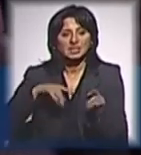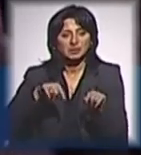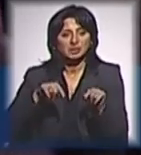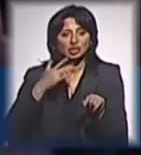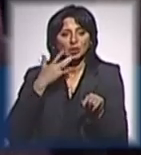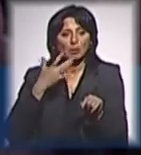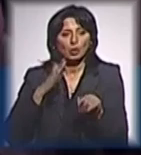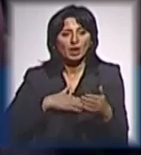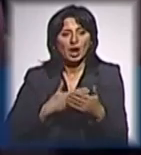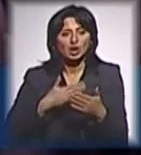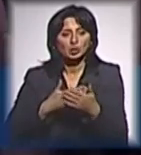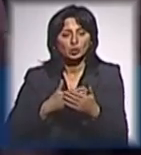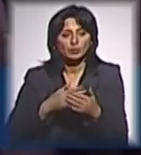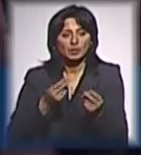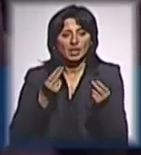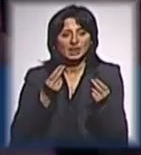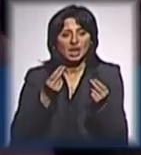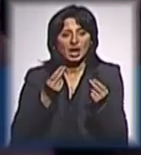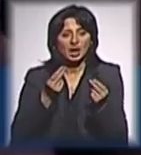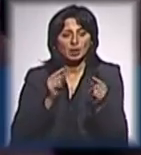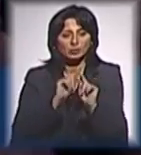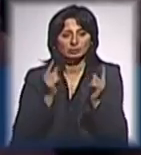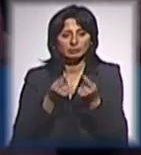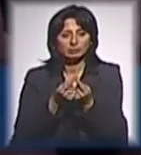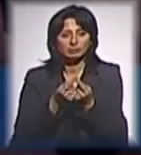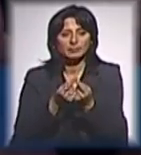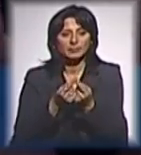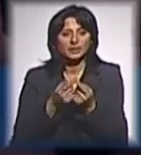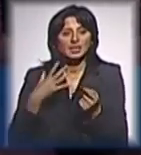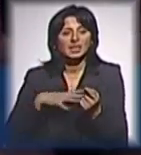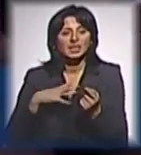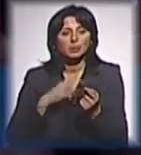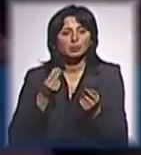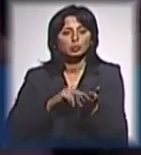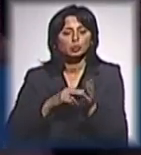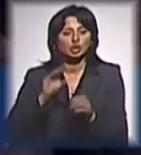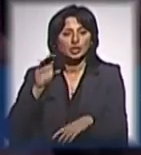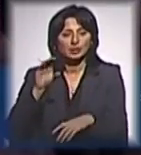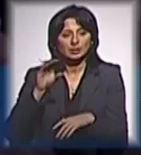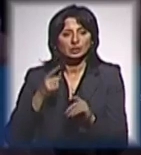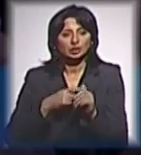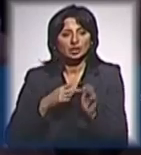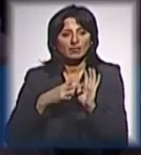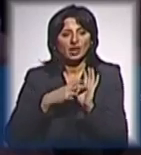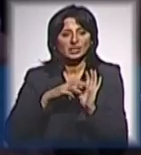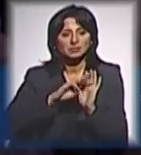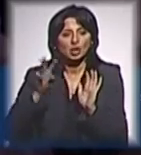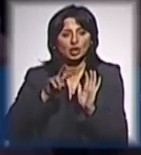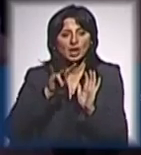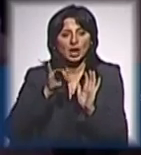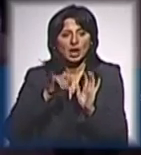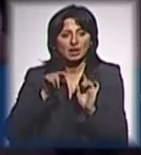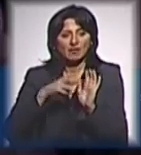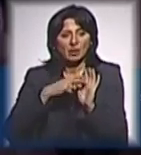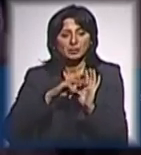თბილისში პოლიტიკური აქტივობები გარკვეული თანხით არის შემოსაზღვრული. ეს არის თბილისის ბიუჯეტი, ეს არის 800 მილიონი ლარი